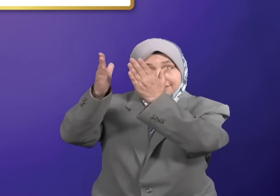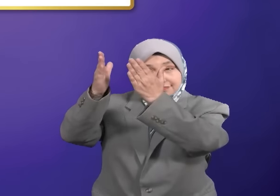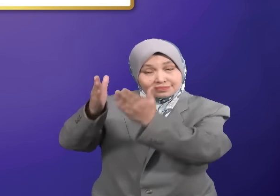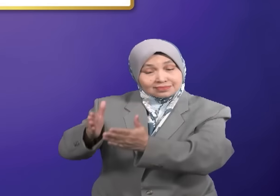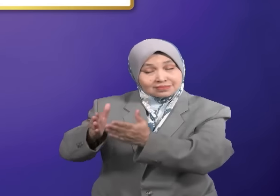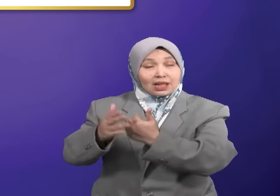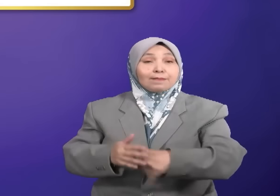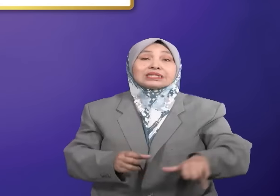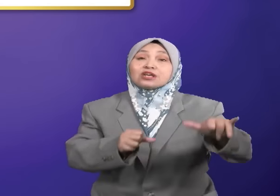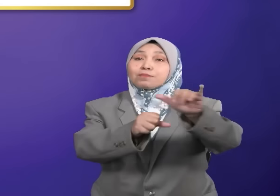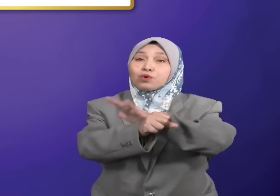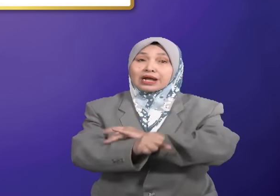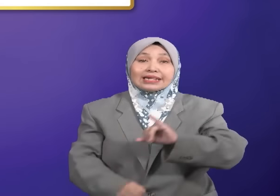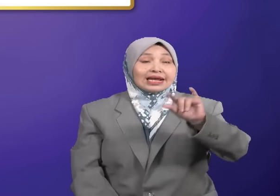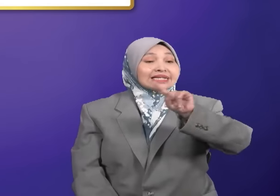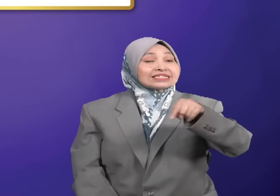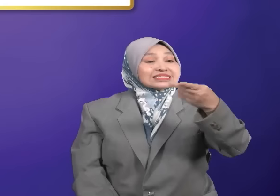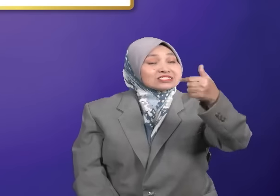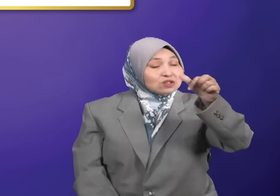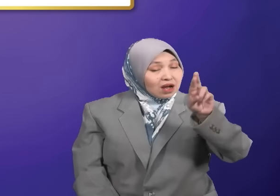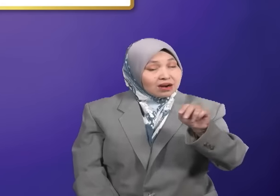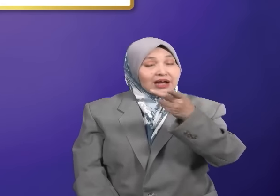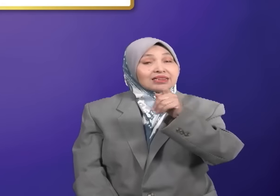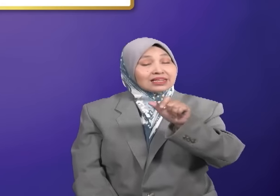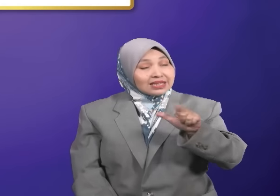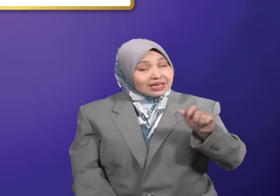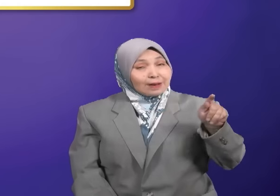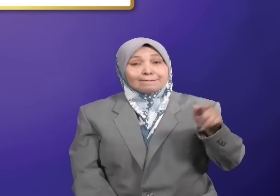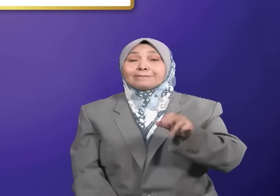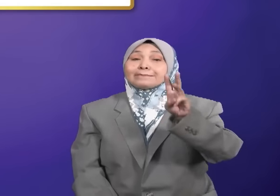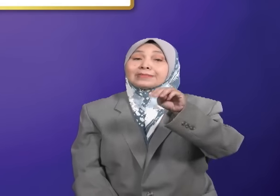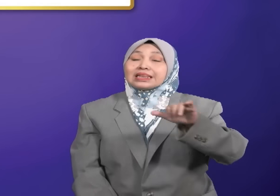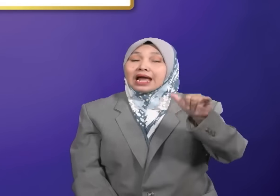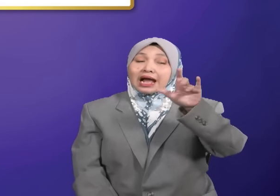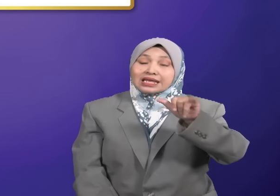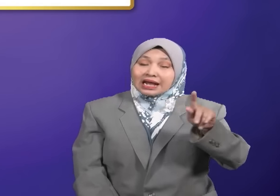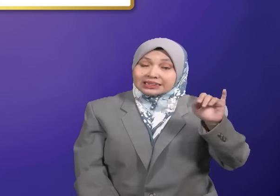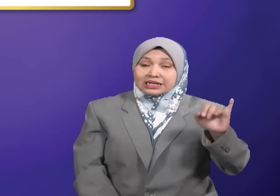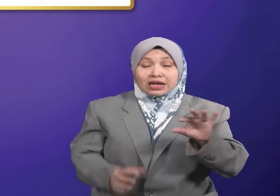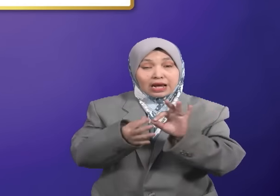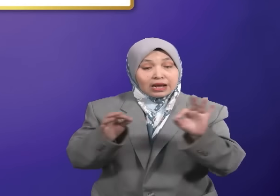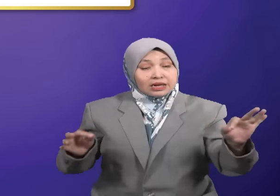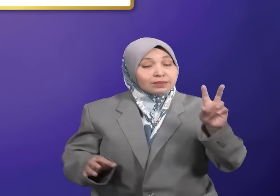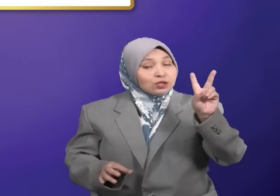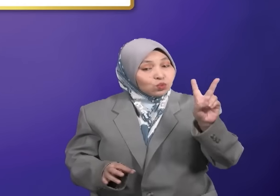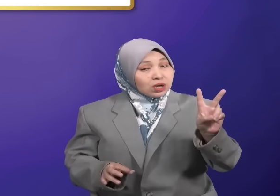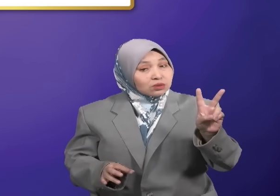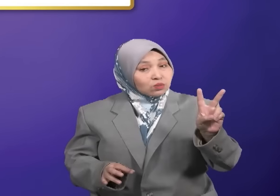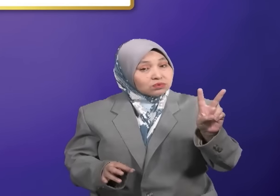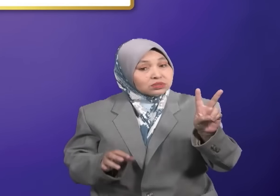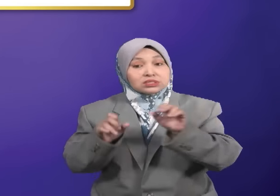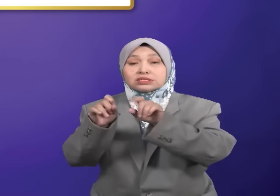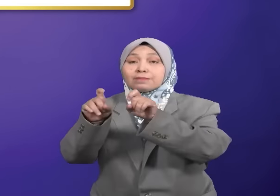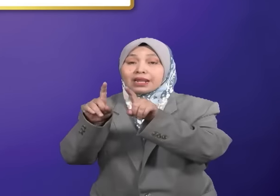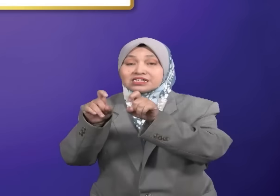Menyempurnakan izhar, hukum izhar halqi pada kalimah min ayatin. Dalam ayat yang ke-211